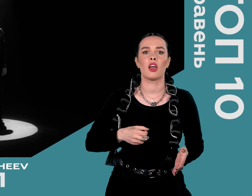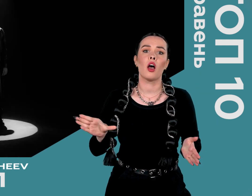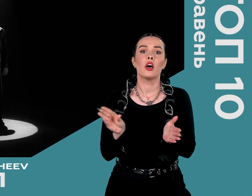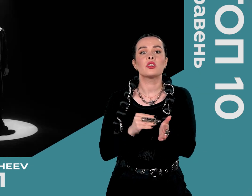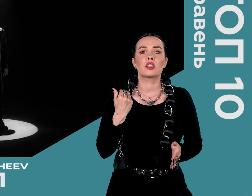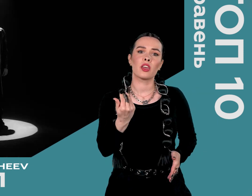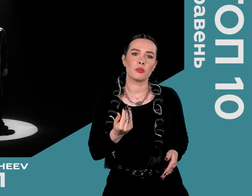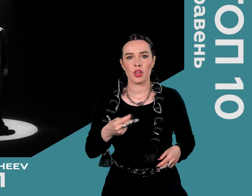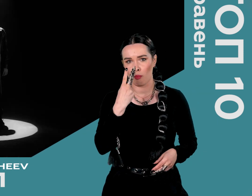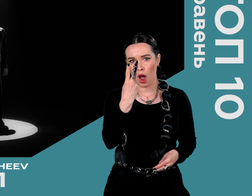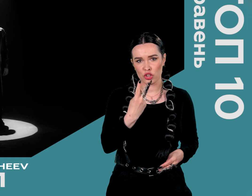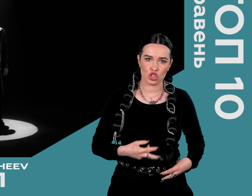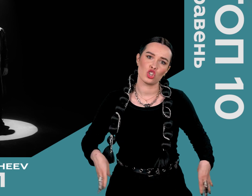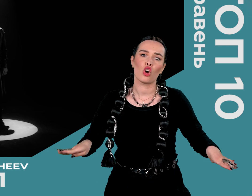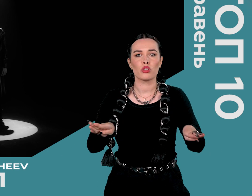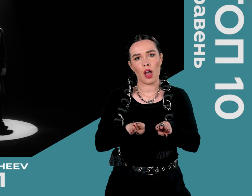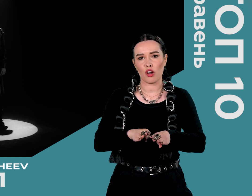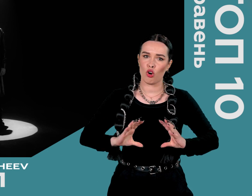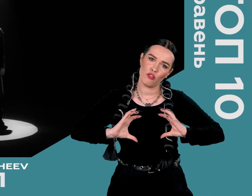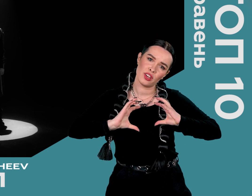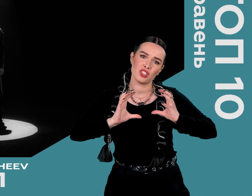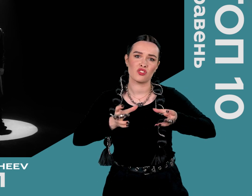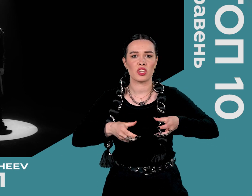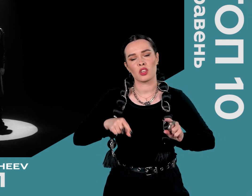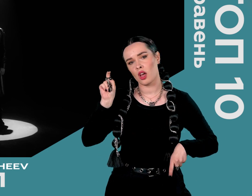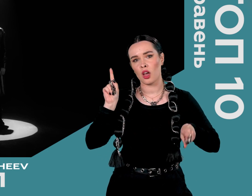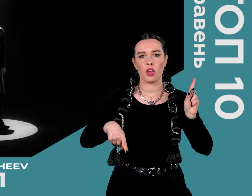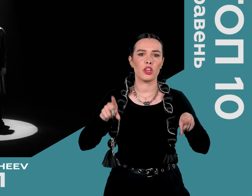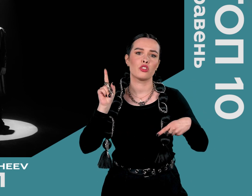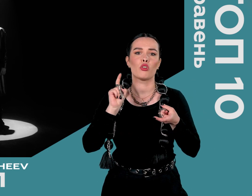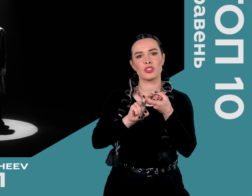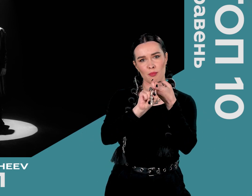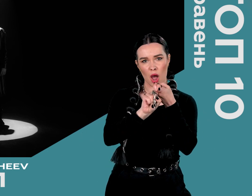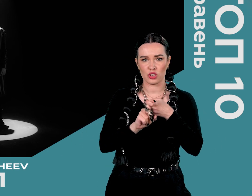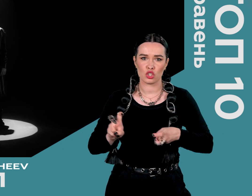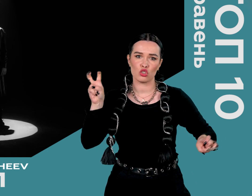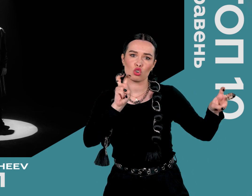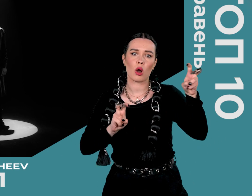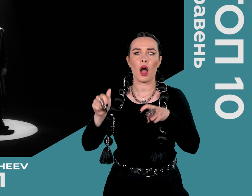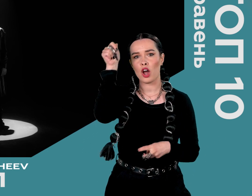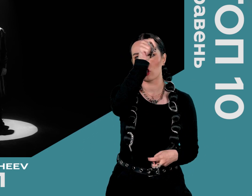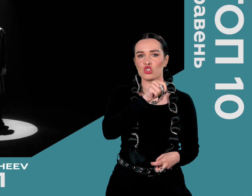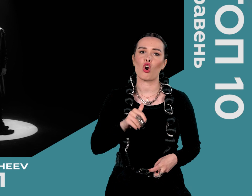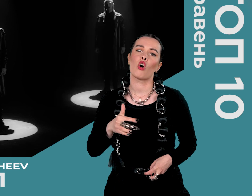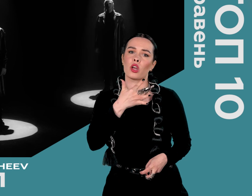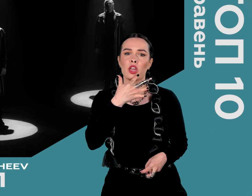знайти, з ким ти бачиш однаковий світ. Іноді пазу